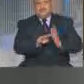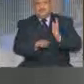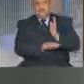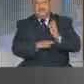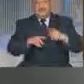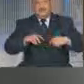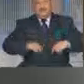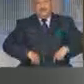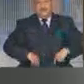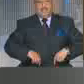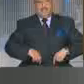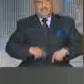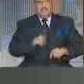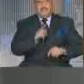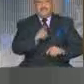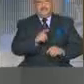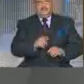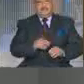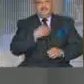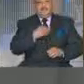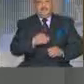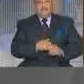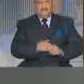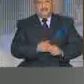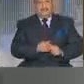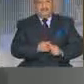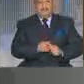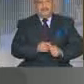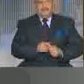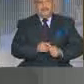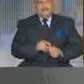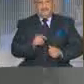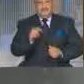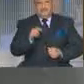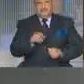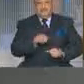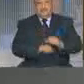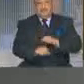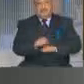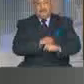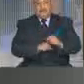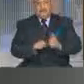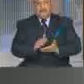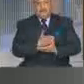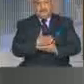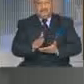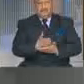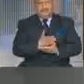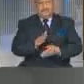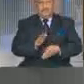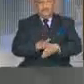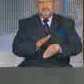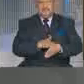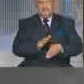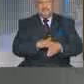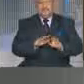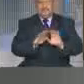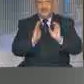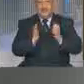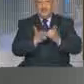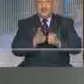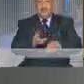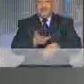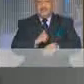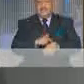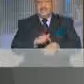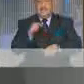نعتبرها يعني بكل صدق يعني منطقة منكوبة، ويلزم يقع العناية بها في خطة عاجلة لإنقاذ